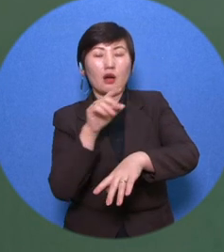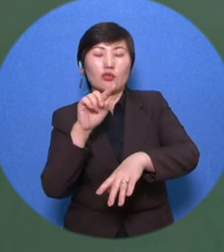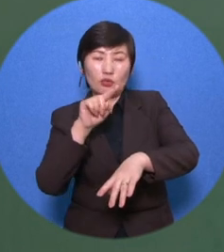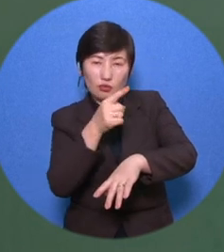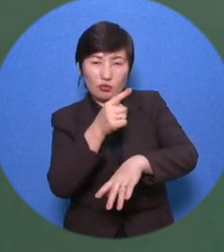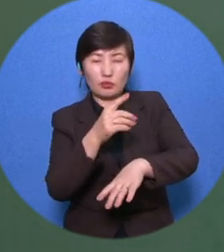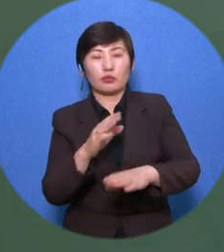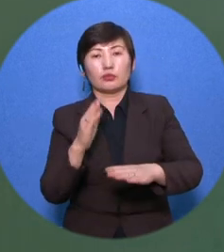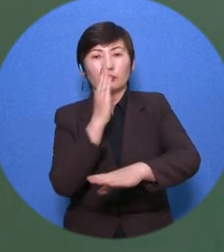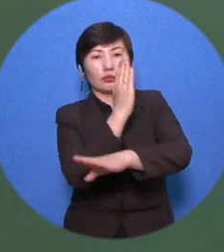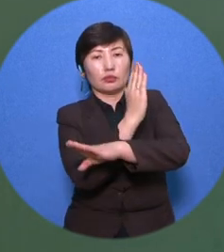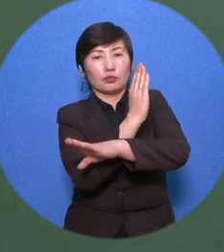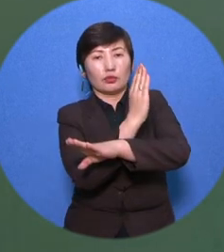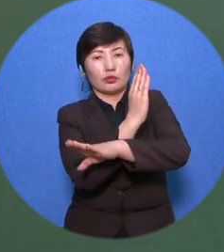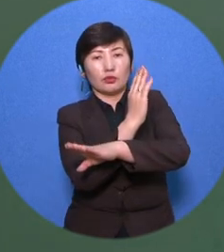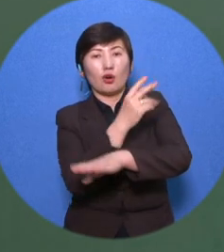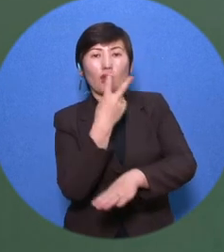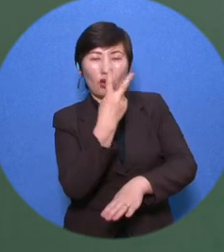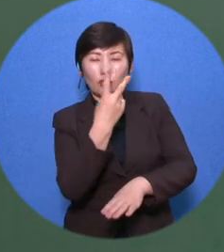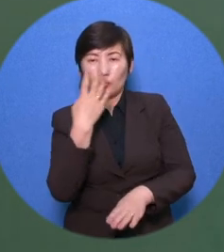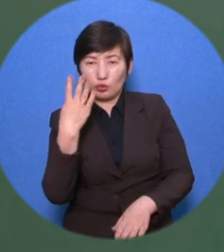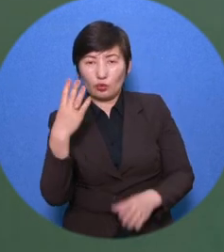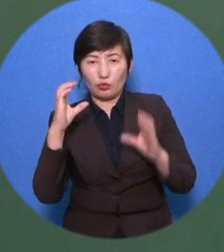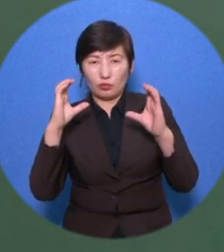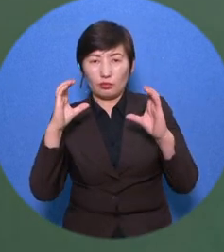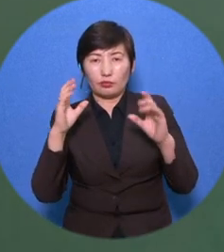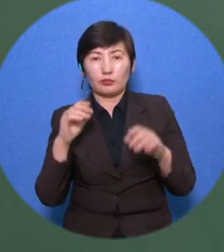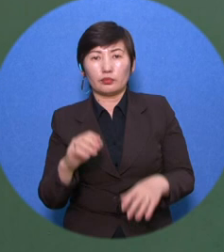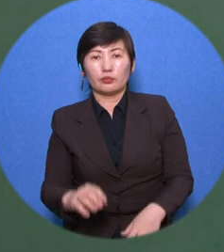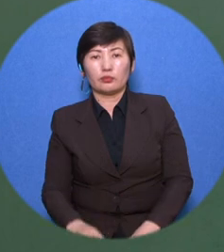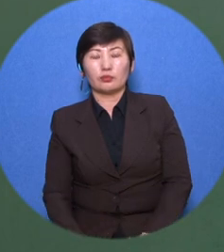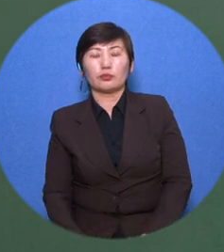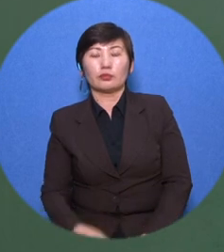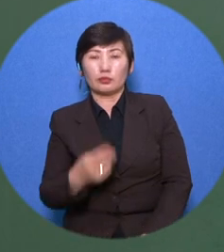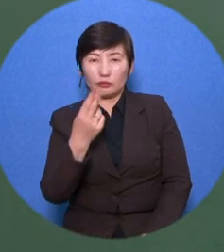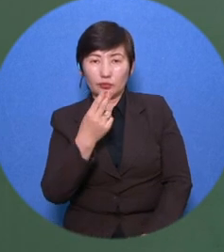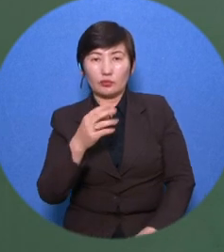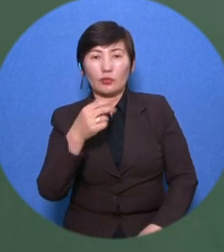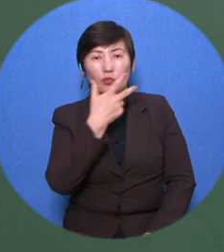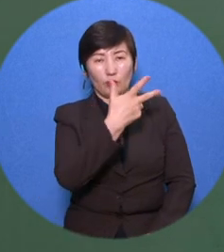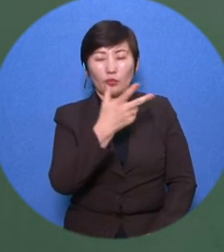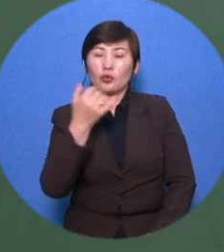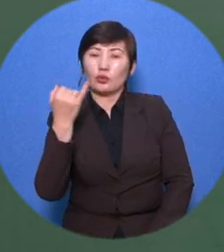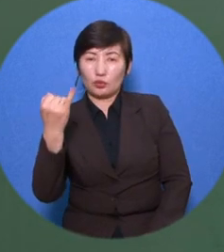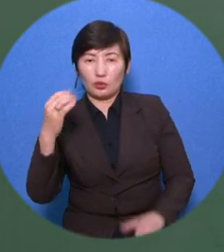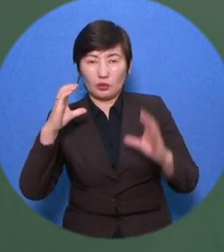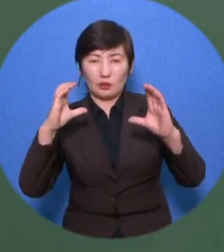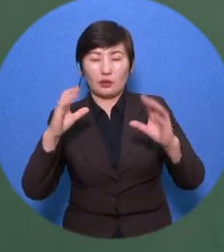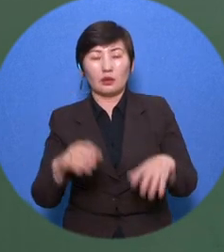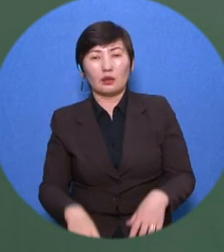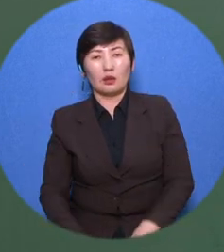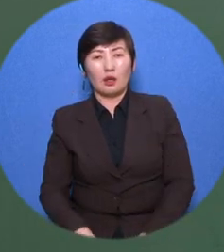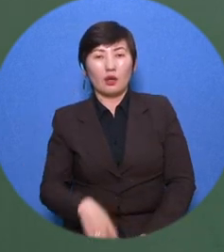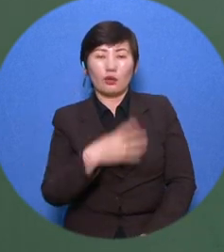доор төрслөгдөнө. Мөн үндслэн 2, 4 гэсэн цэг маань зурагдана. Мөн 3, 6 гэсэн цэгийг тэмдэглэнэ.